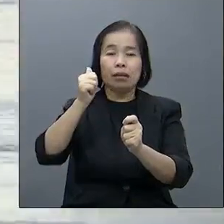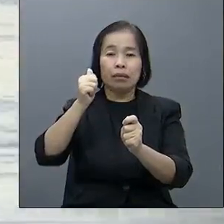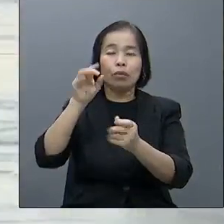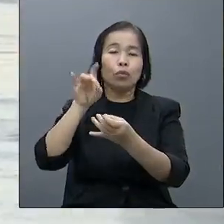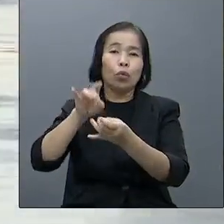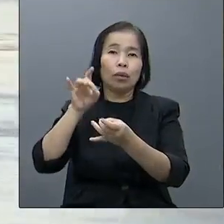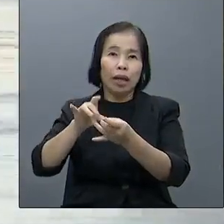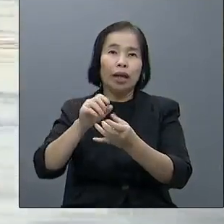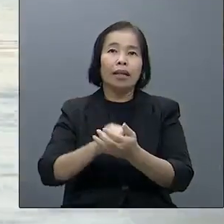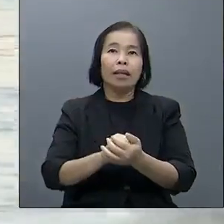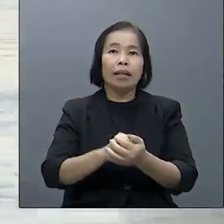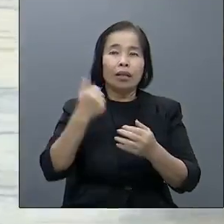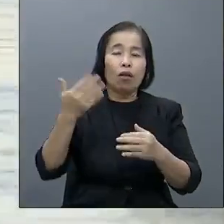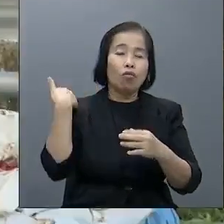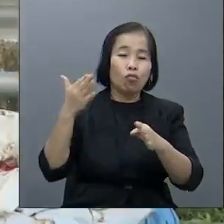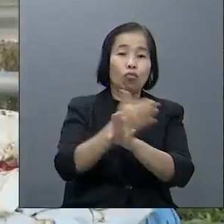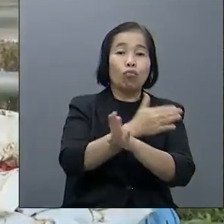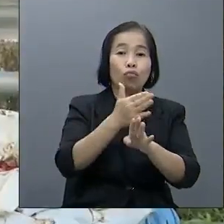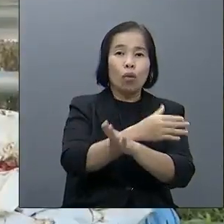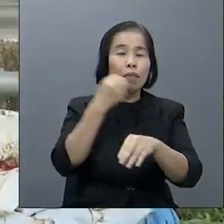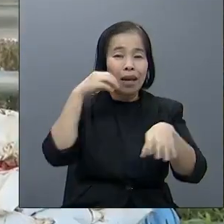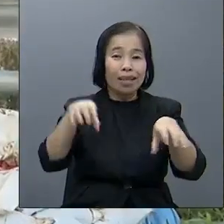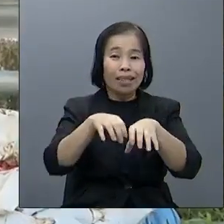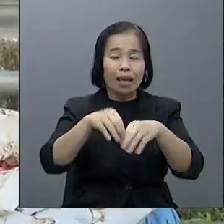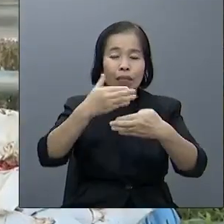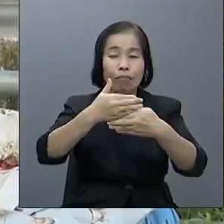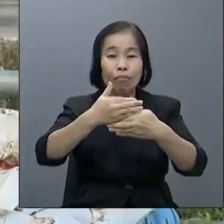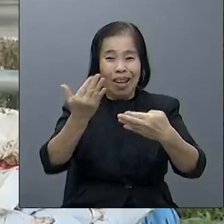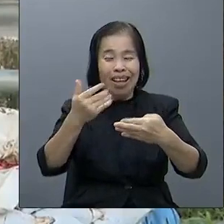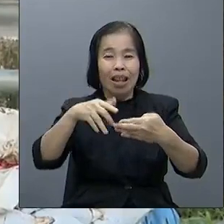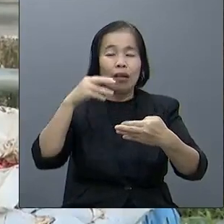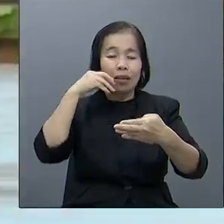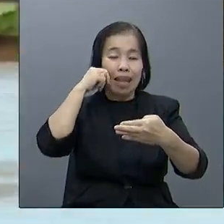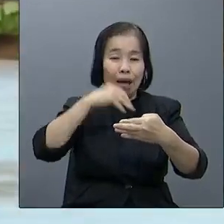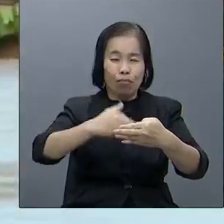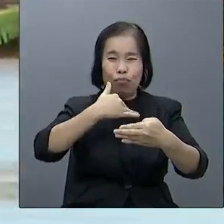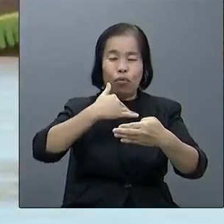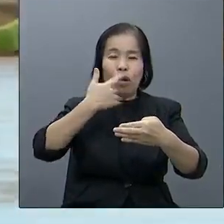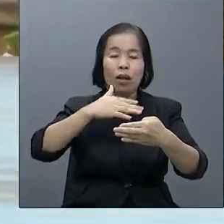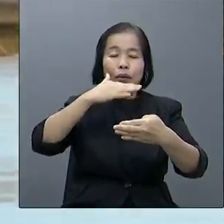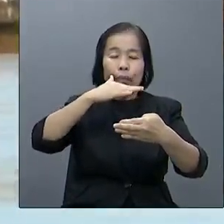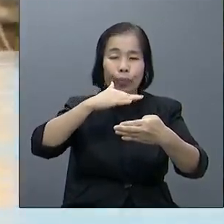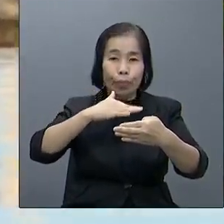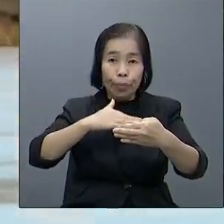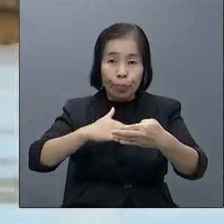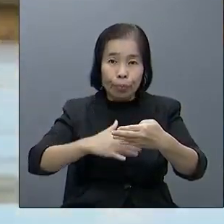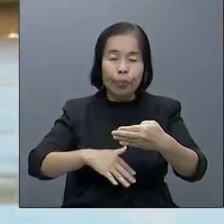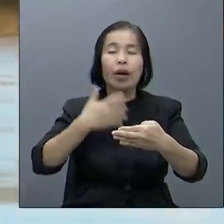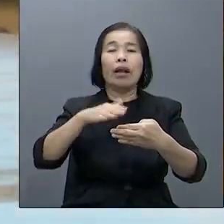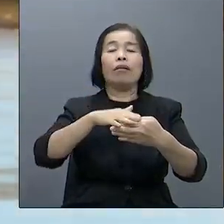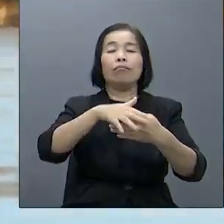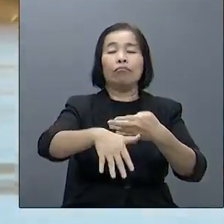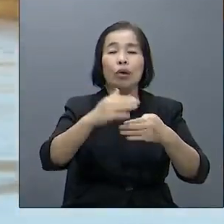ดผนังกั้นน้ำที่พังลงก่อนหน้านี้ก็ค่อยๆลดลงทำให้น้ำที่จะไหลเข้าเขตตัวเมืองสุโขทัยลดระดับต่ำลงอ